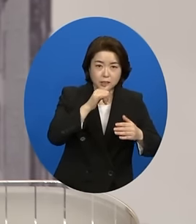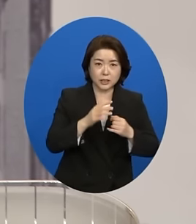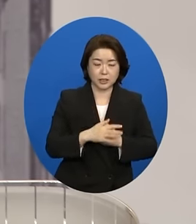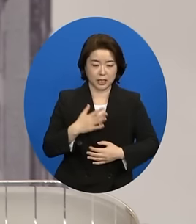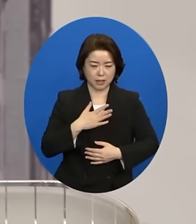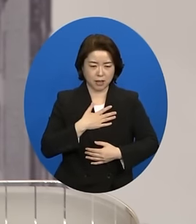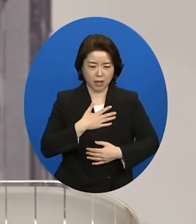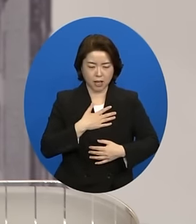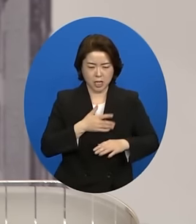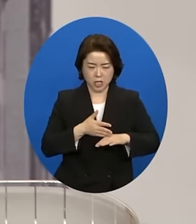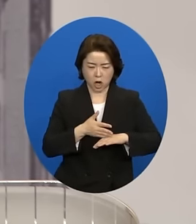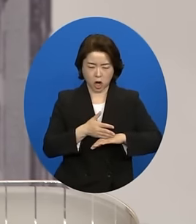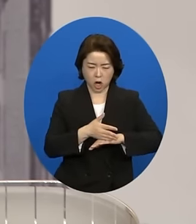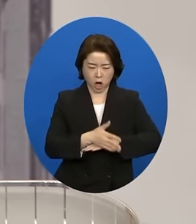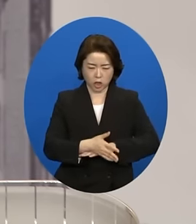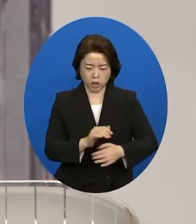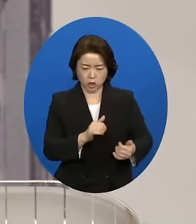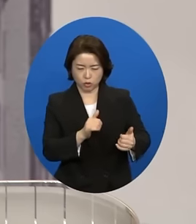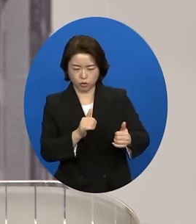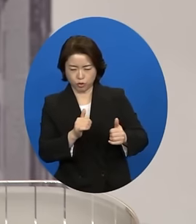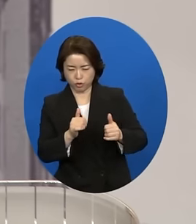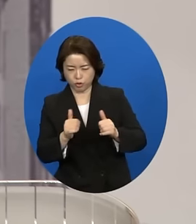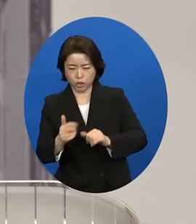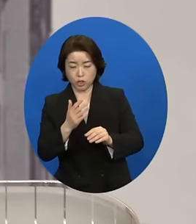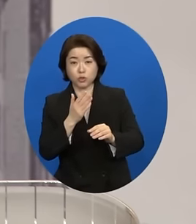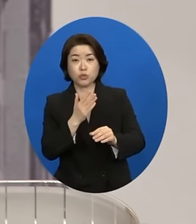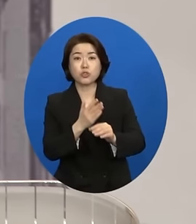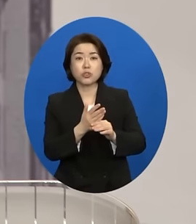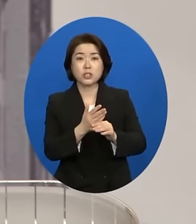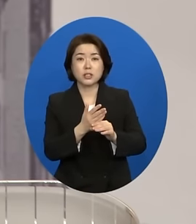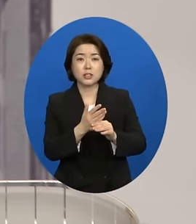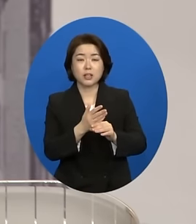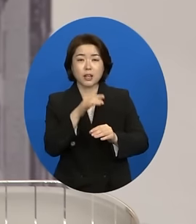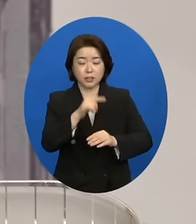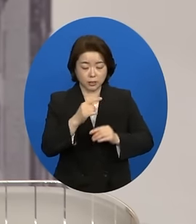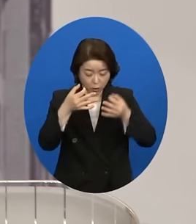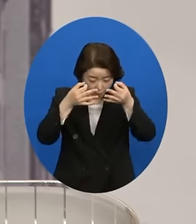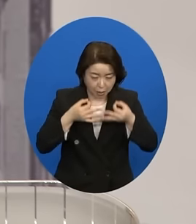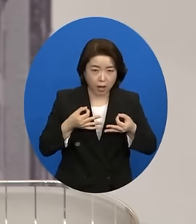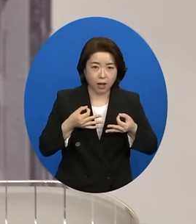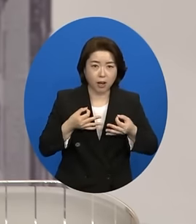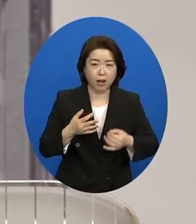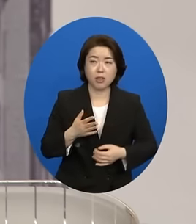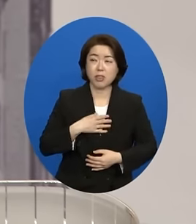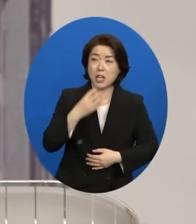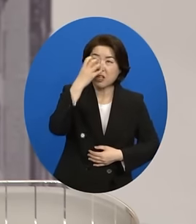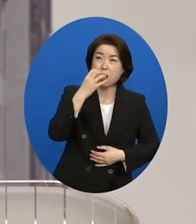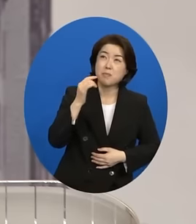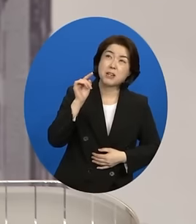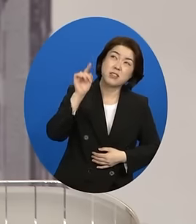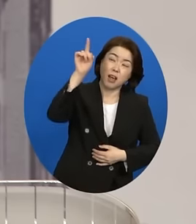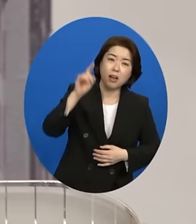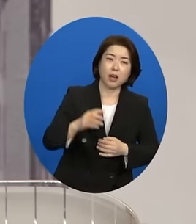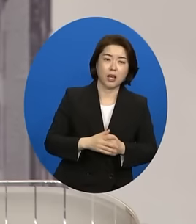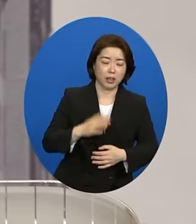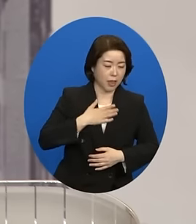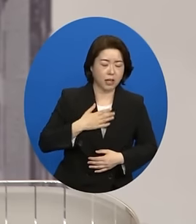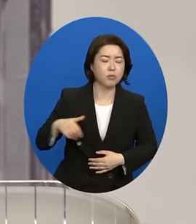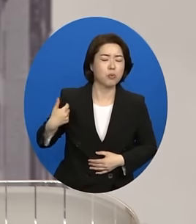서서히 죽이고 있는 것은 아닌가를 돌아보라는 것입니다. 나의 교만이 하늘에 닿았다 몰랐다는 것, 본인은 전혀